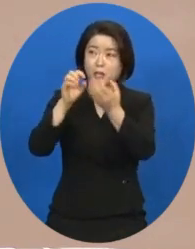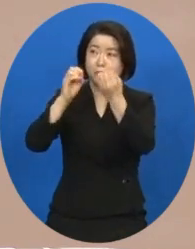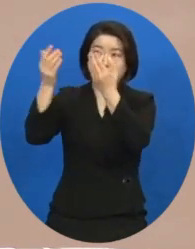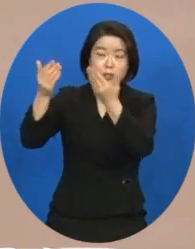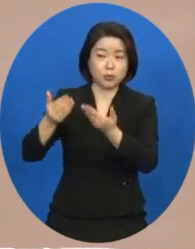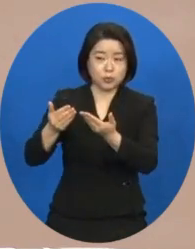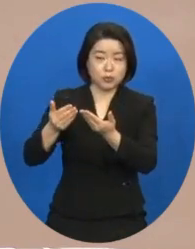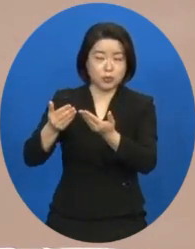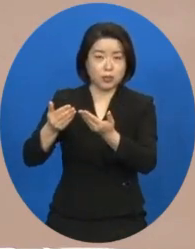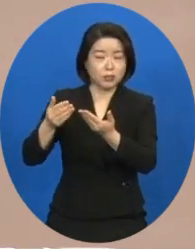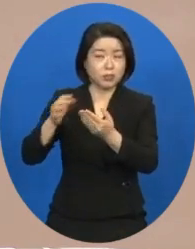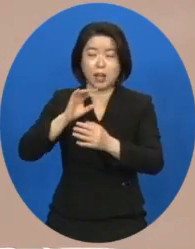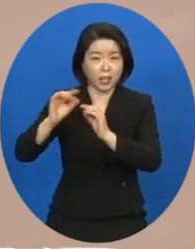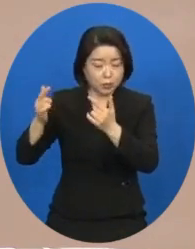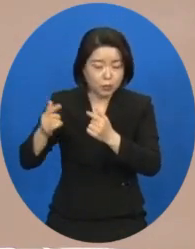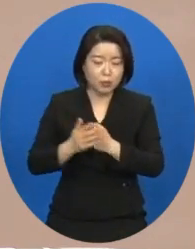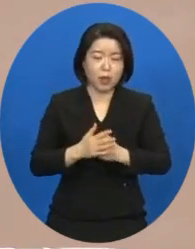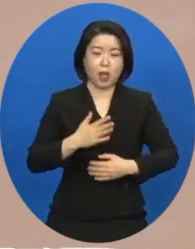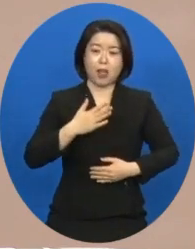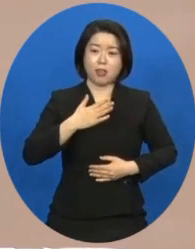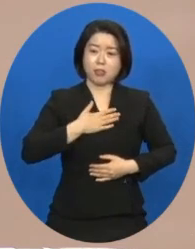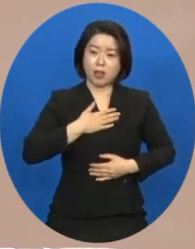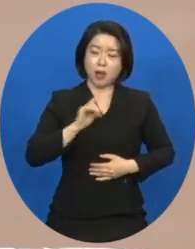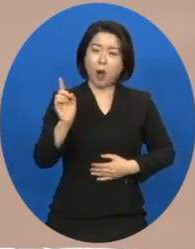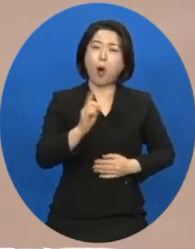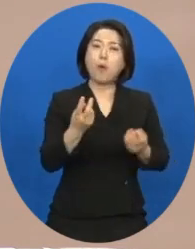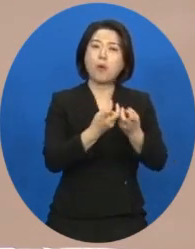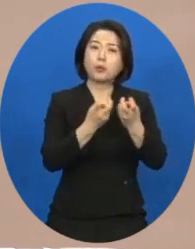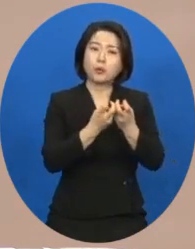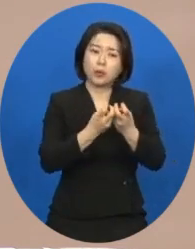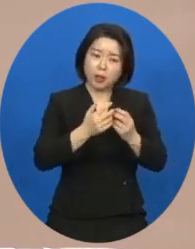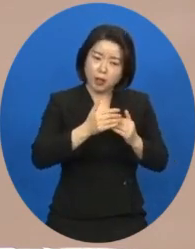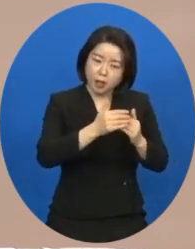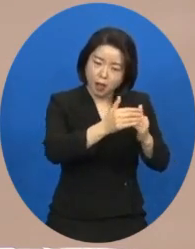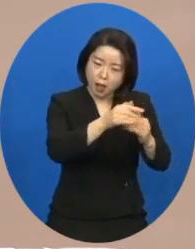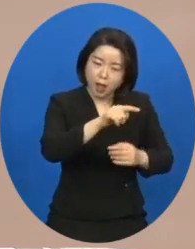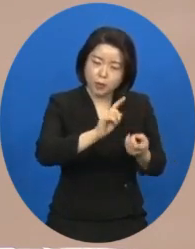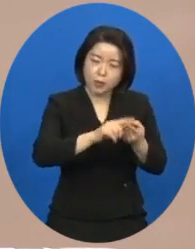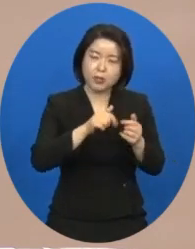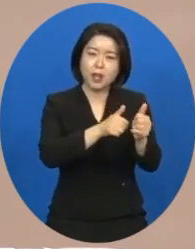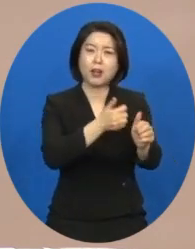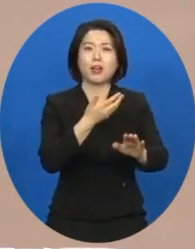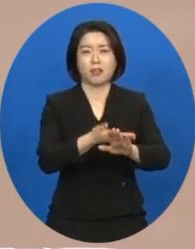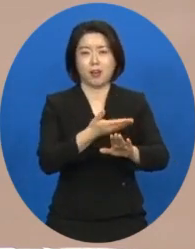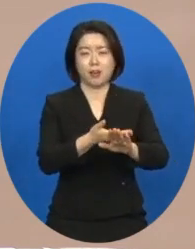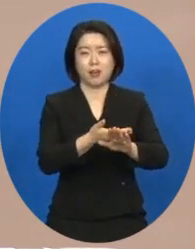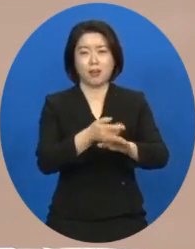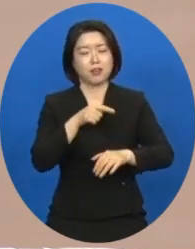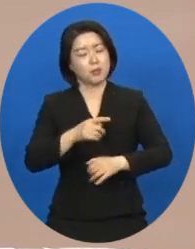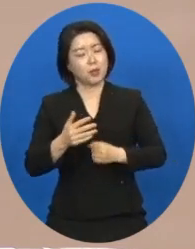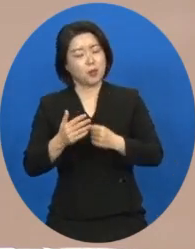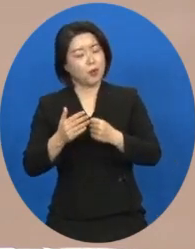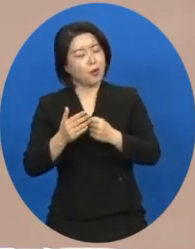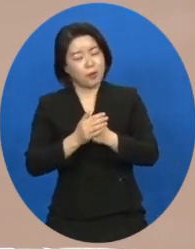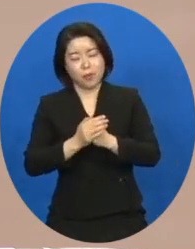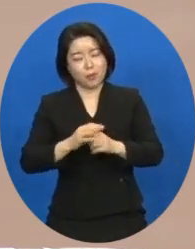아니고 우리가 어떻게 하느냐에 달린 거잖아요. 그러니 이건 정말 놀라운 일이잖아요.